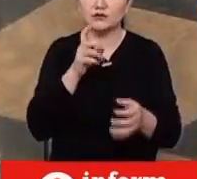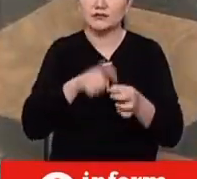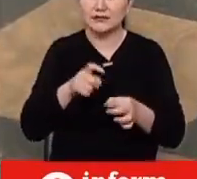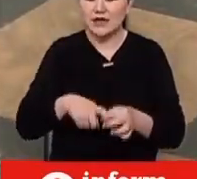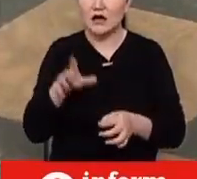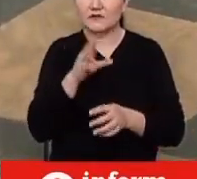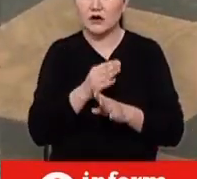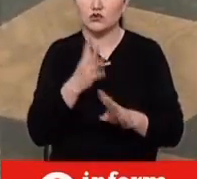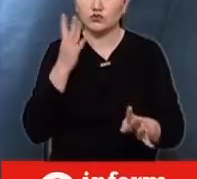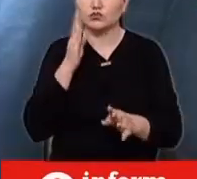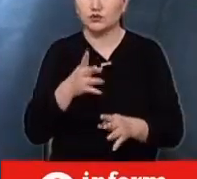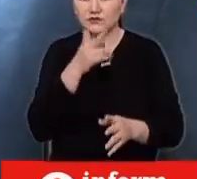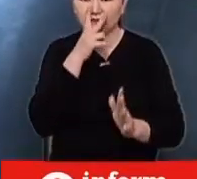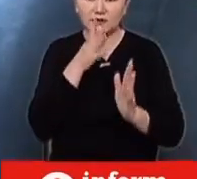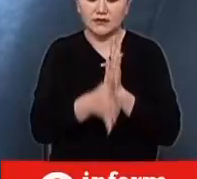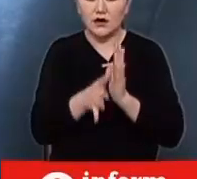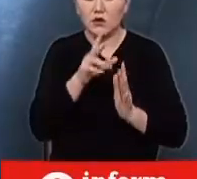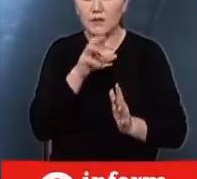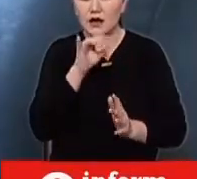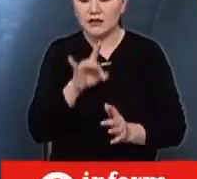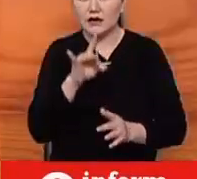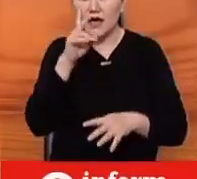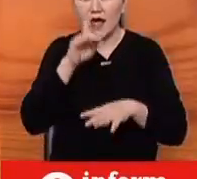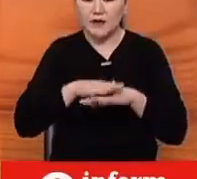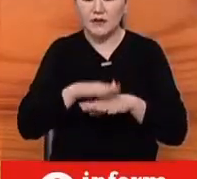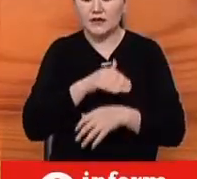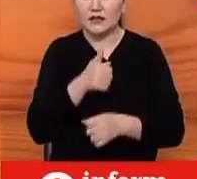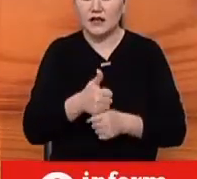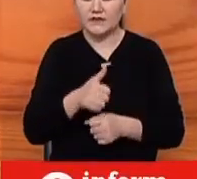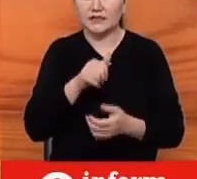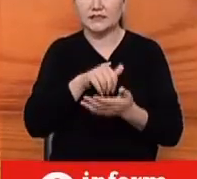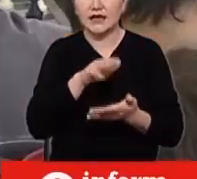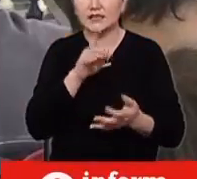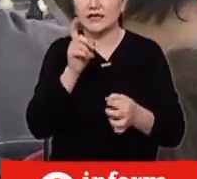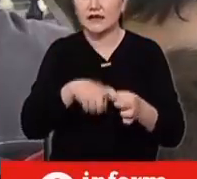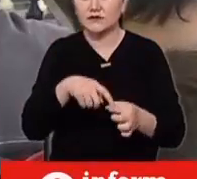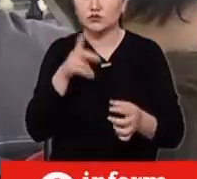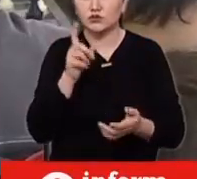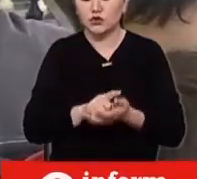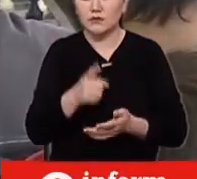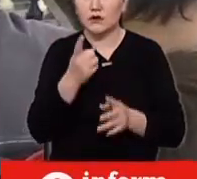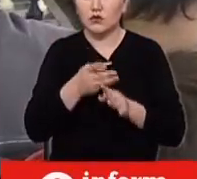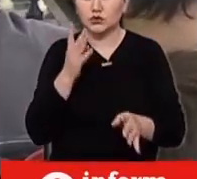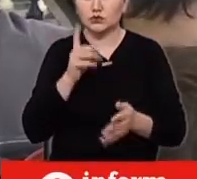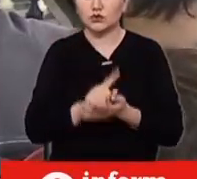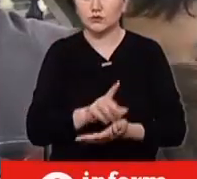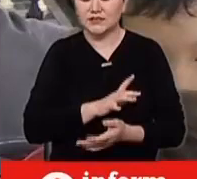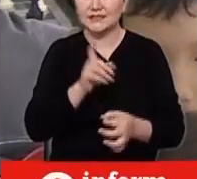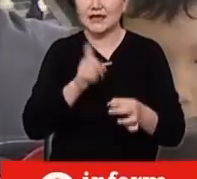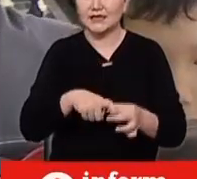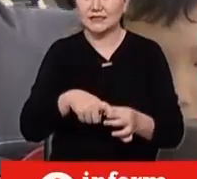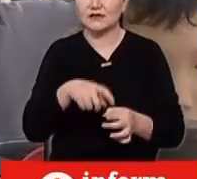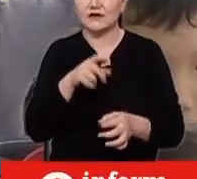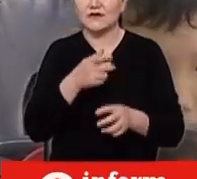вся очередность будет видна оператору Акимату. Главное – зарегистрироваться. Родитель в первую очередь должен быть зарегистрирован